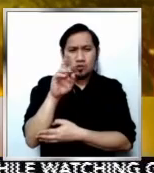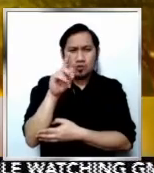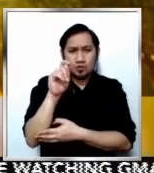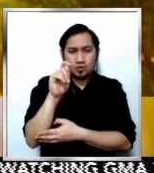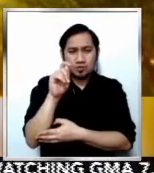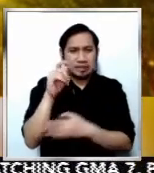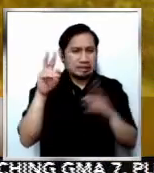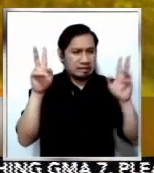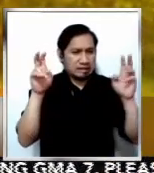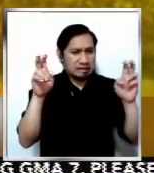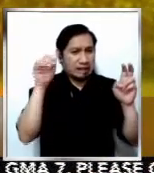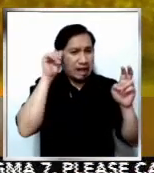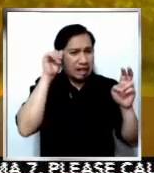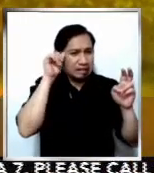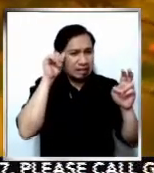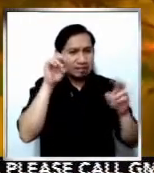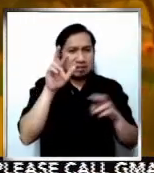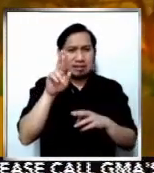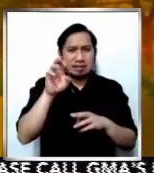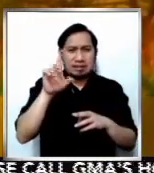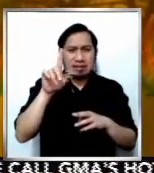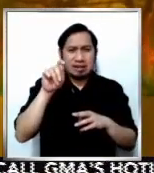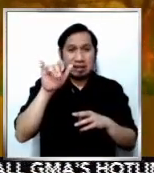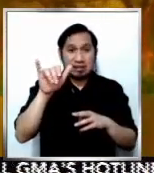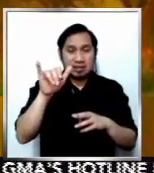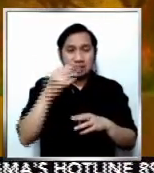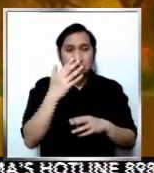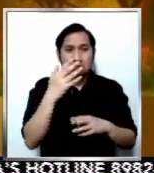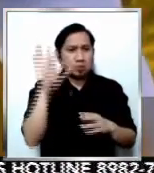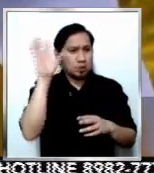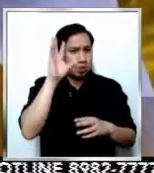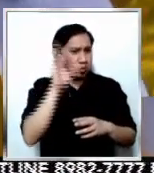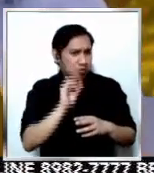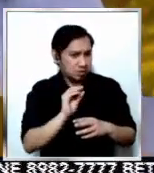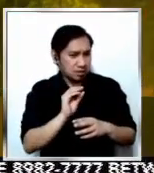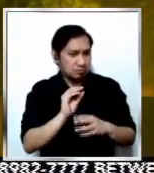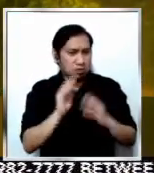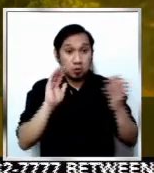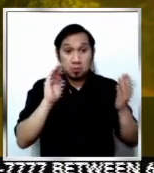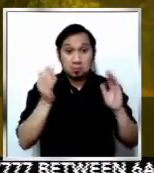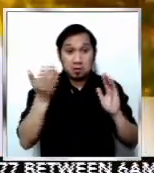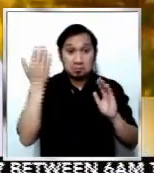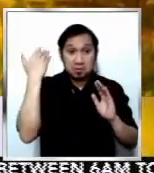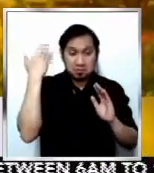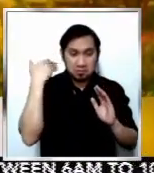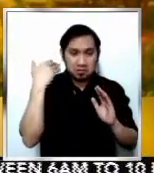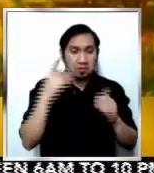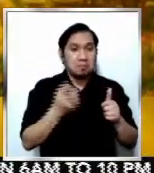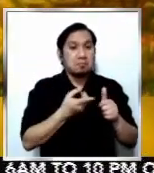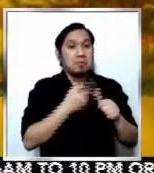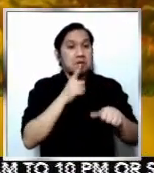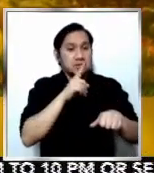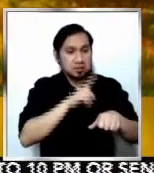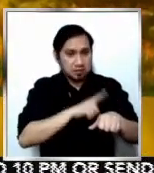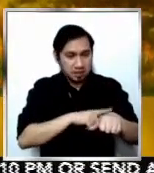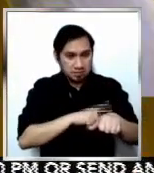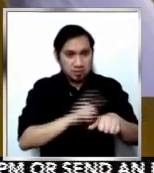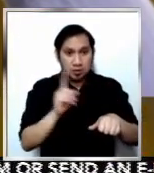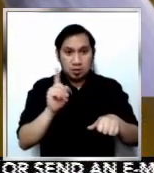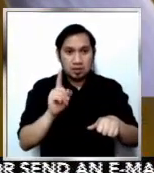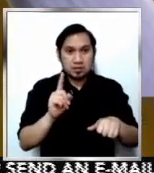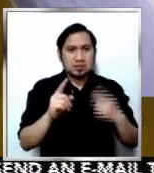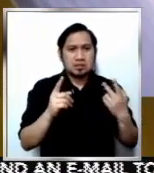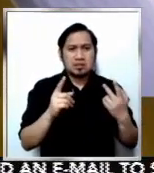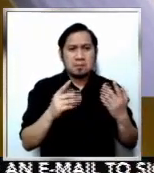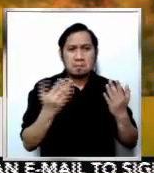VR concert. Bukod kasi sa kakaiba ito sa mga shows na nagawa niya dati, first time na masusubok ang paggamit ng bagong